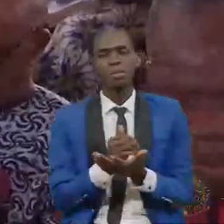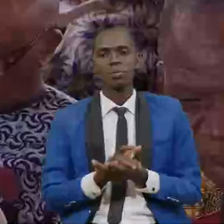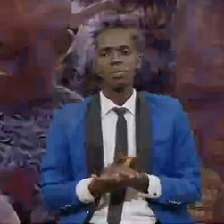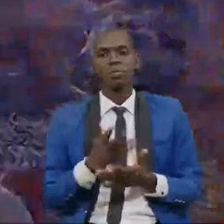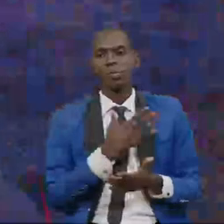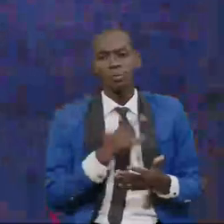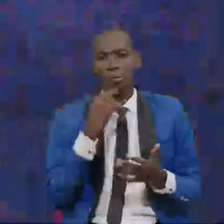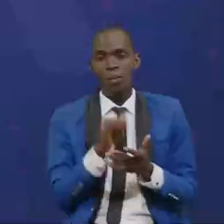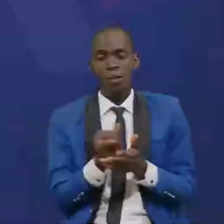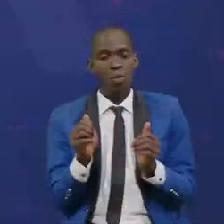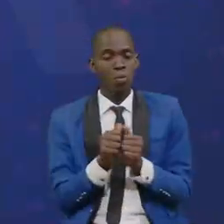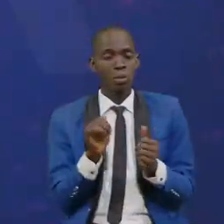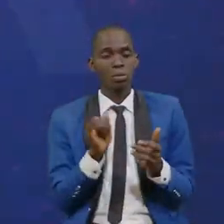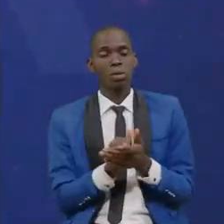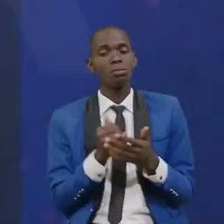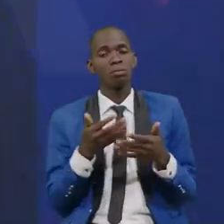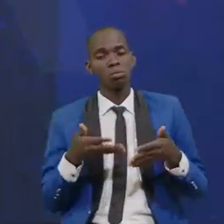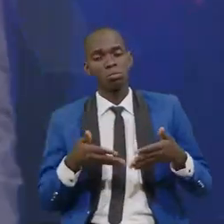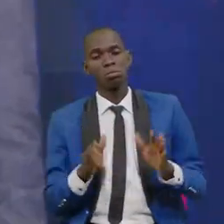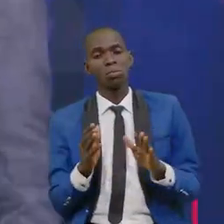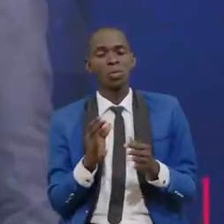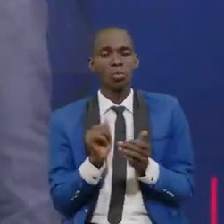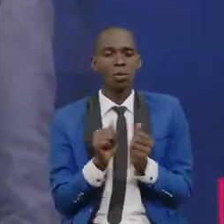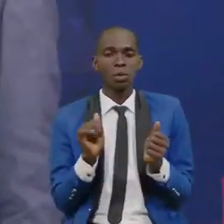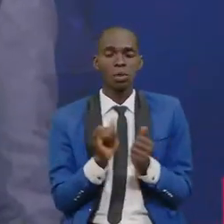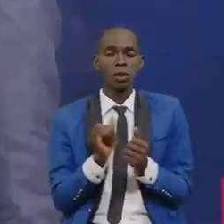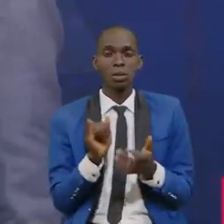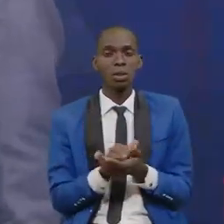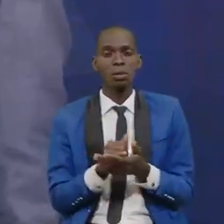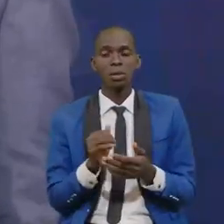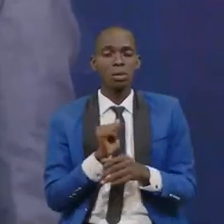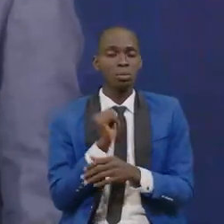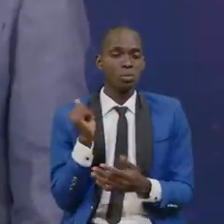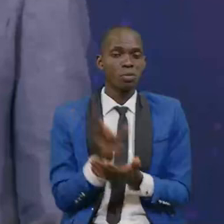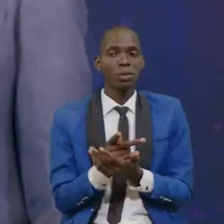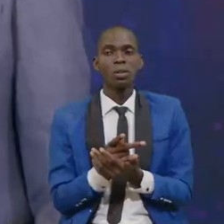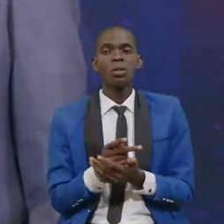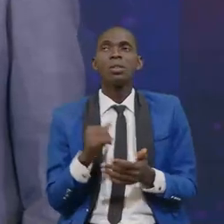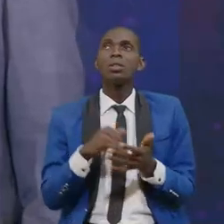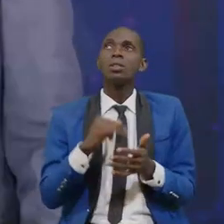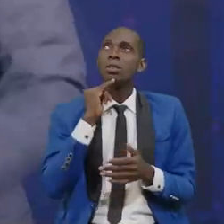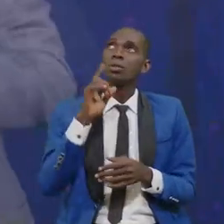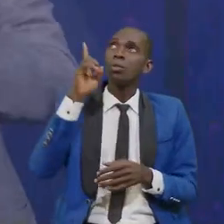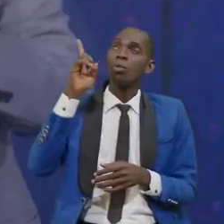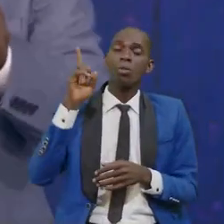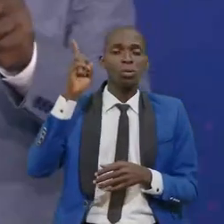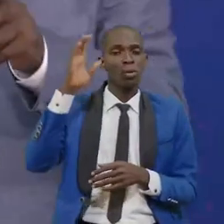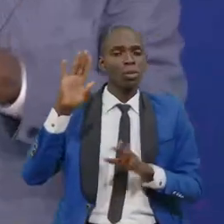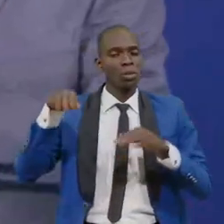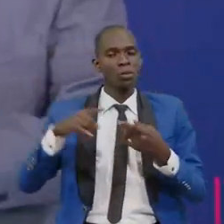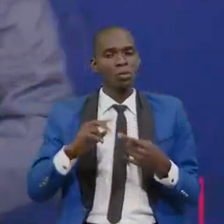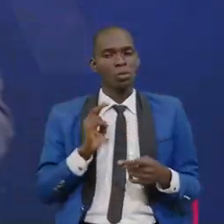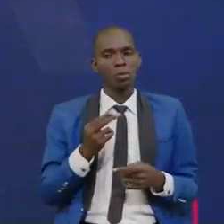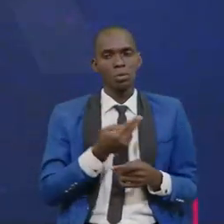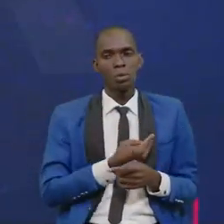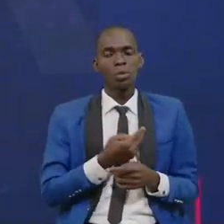Et il dit, avec cette liberté et avec cette licence, c'est lui qui nous a appelés, c'est lui qui va